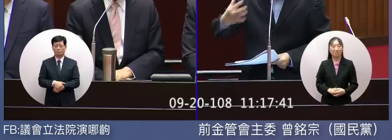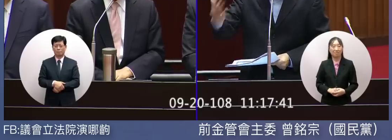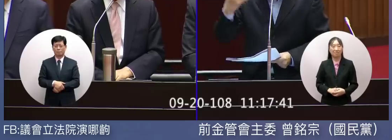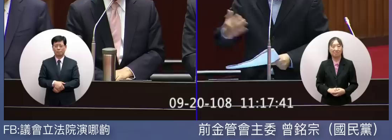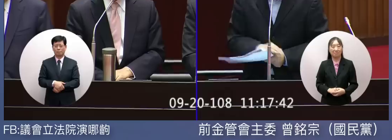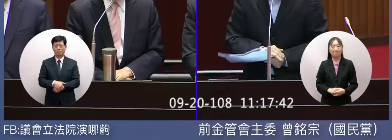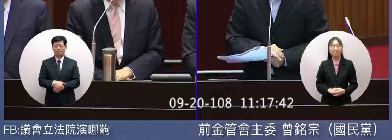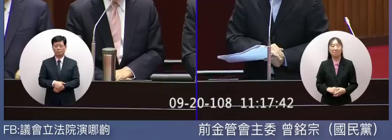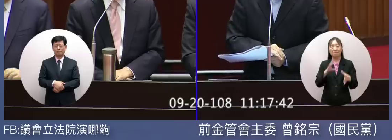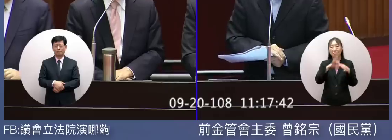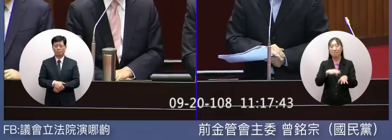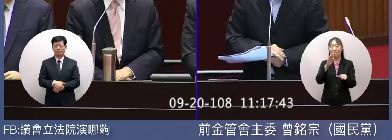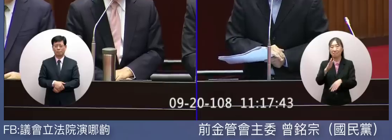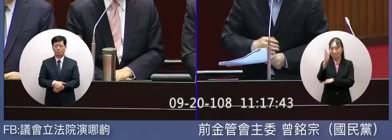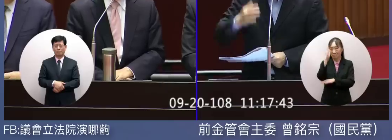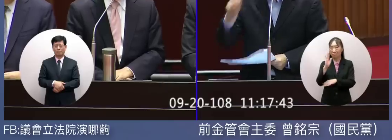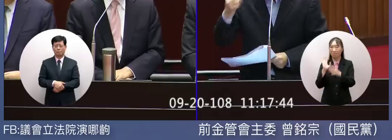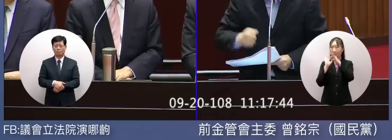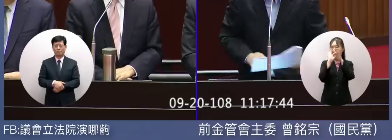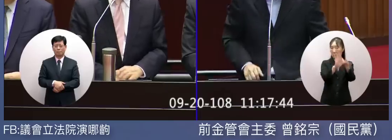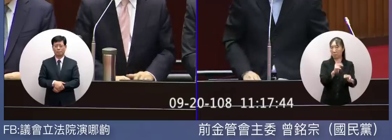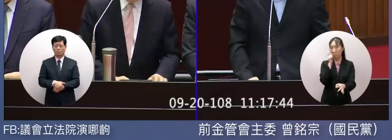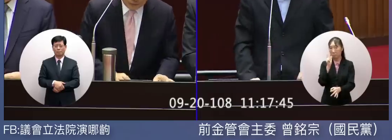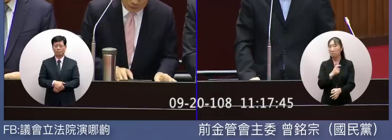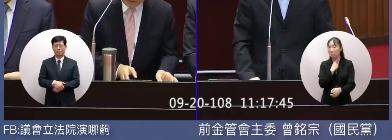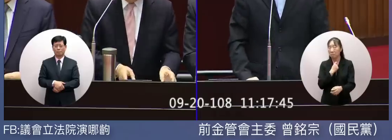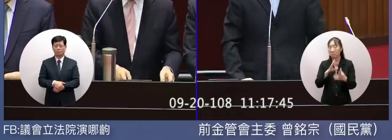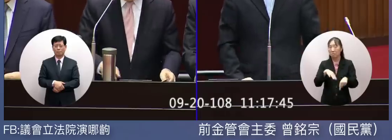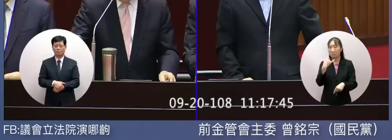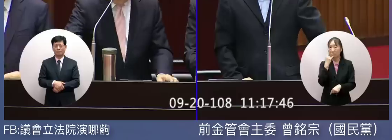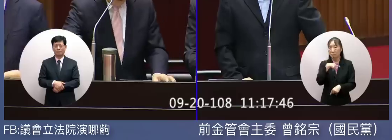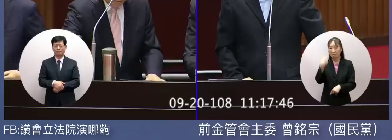更何况为了政府的永续经营，院长可不可以检讨一下？